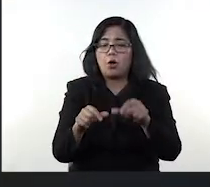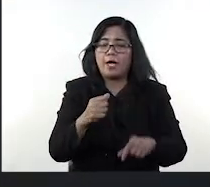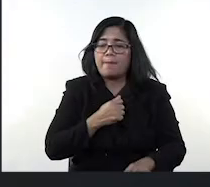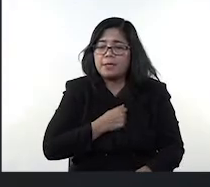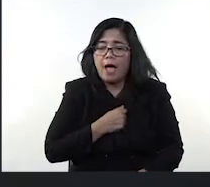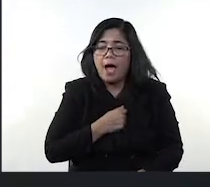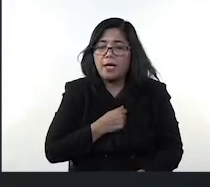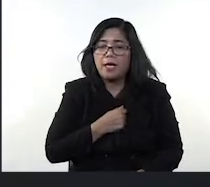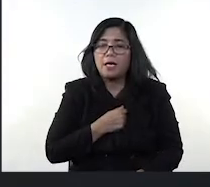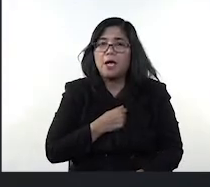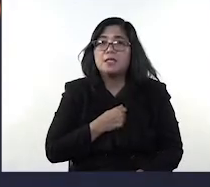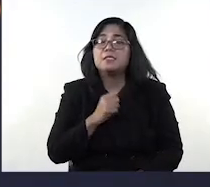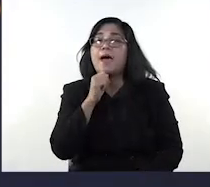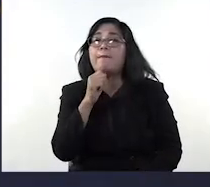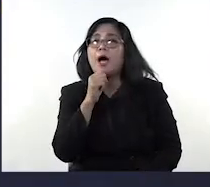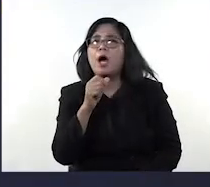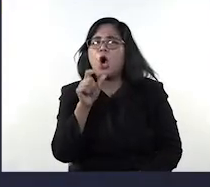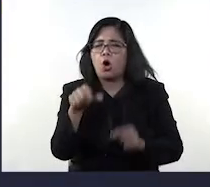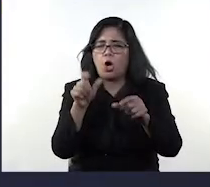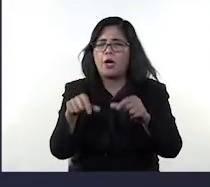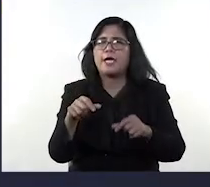orang-orang yang hidup dengan iman